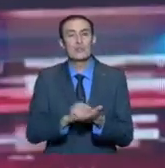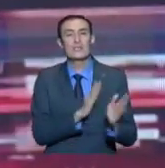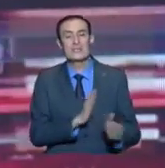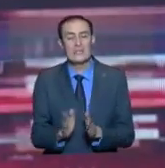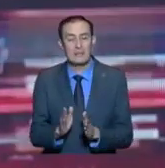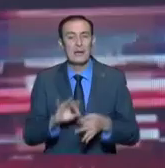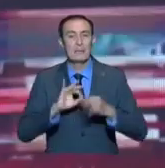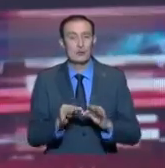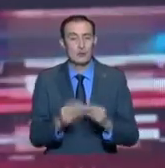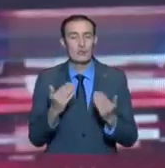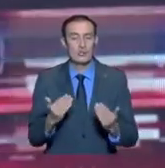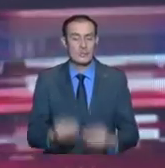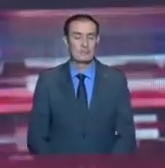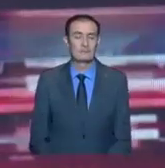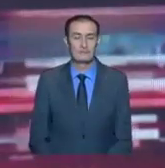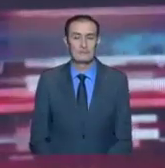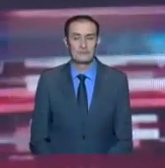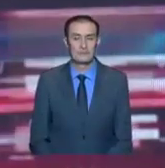систем. Подробности в следующем материале.